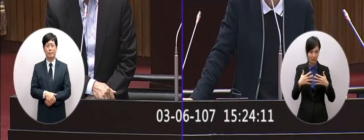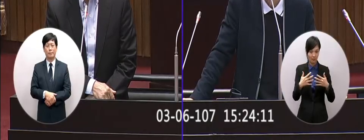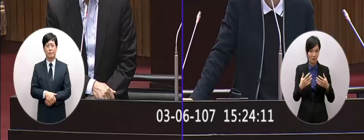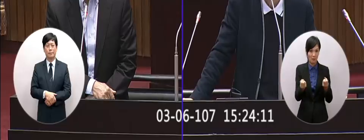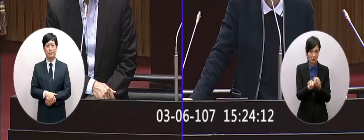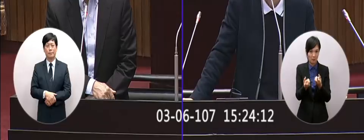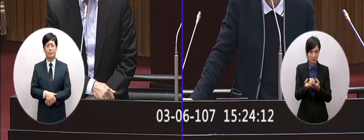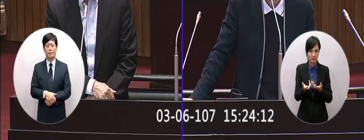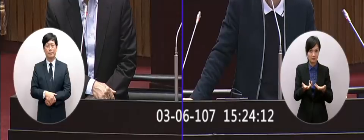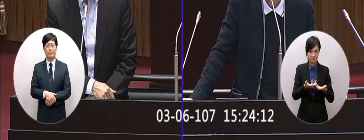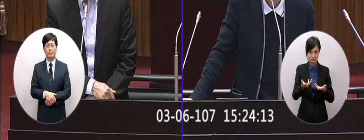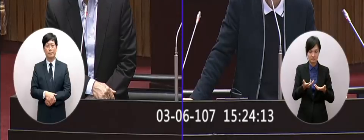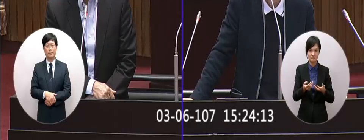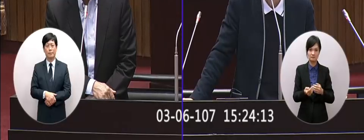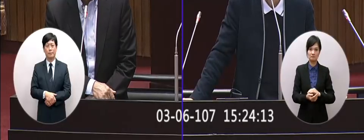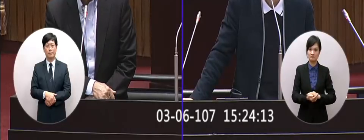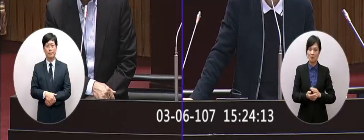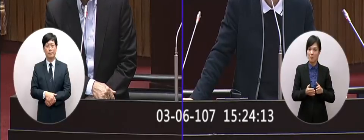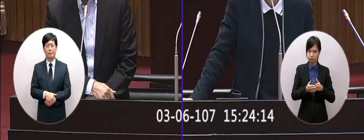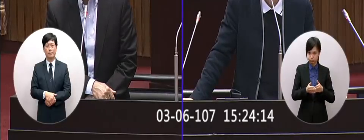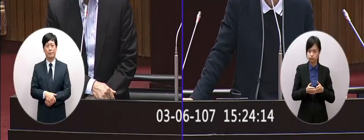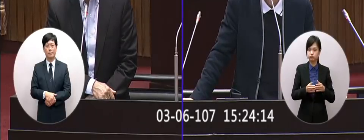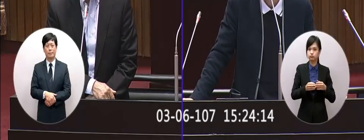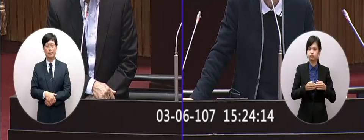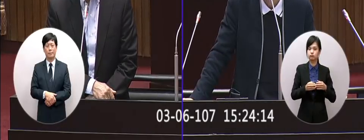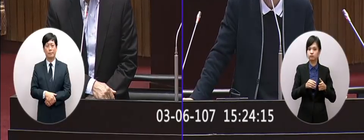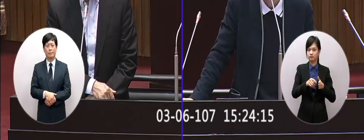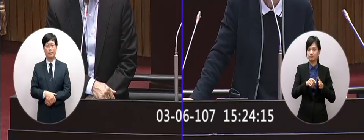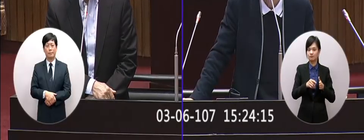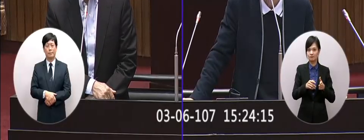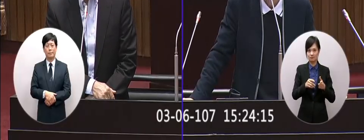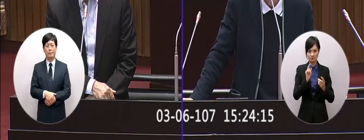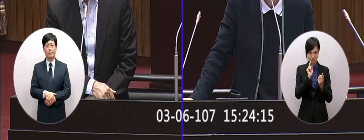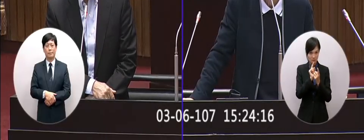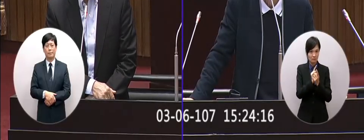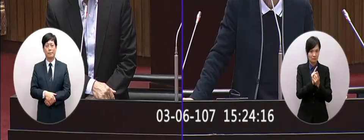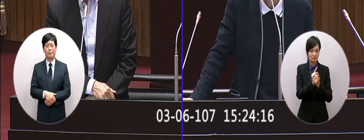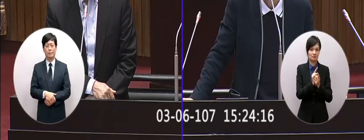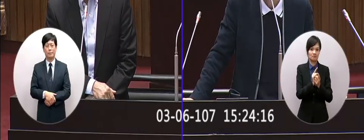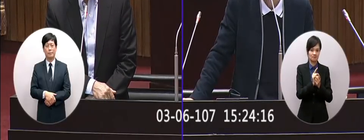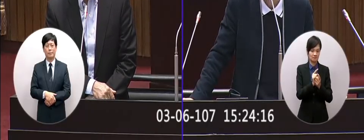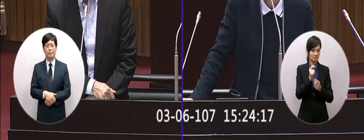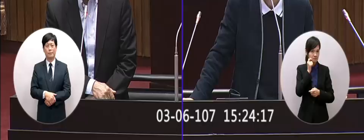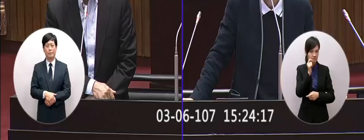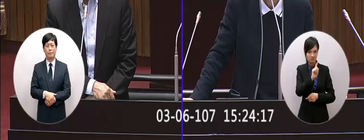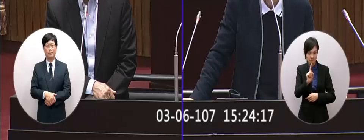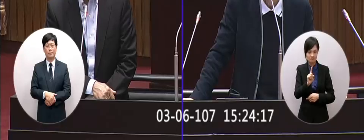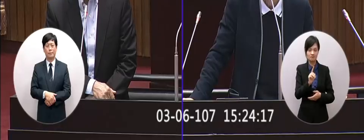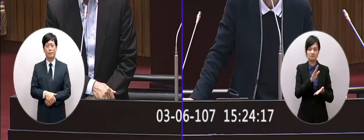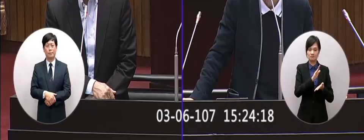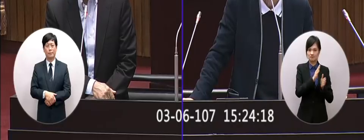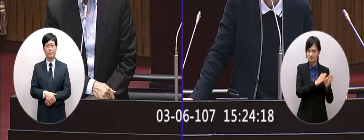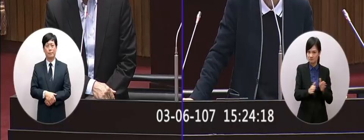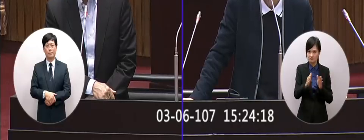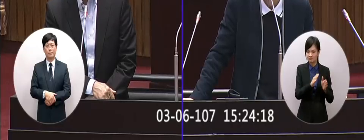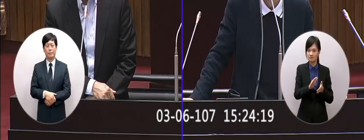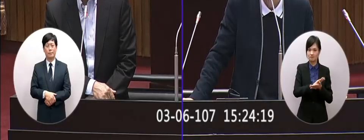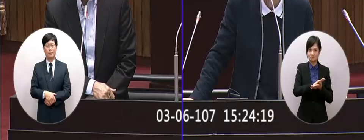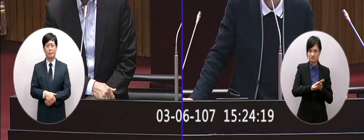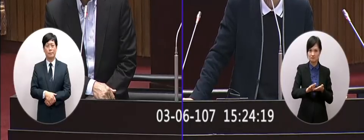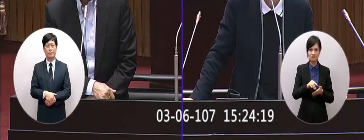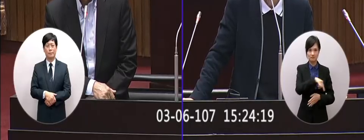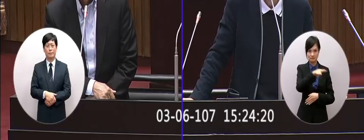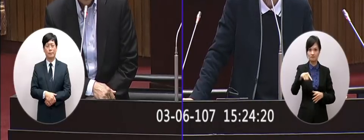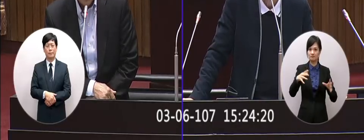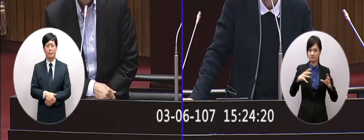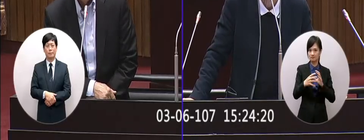六来三批，啊，相信人会面对问题，解决问题，哦，大概共二人来答